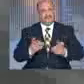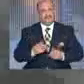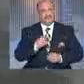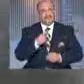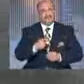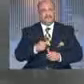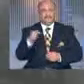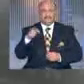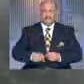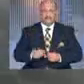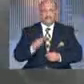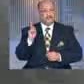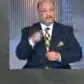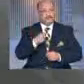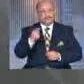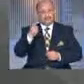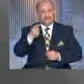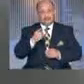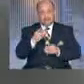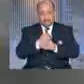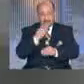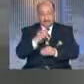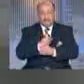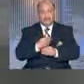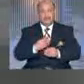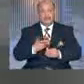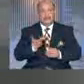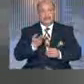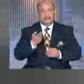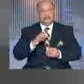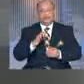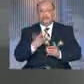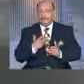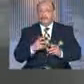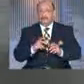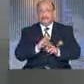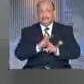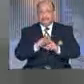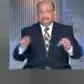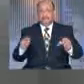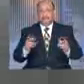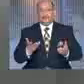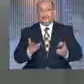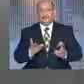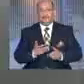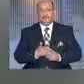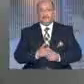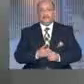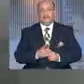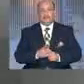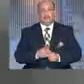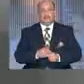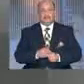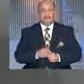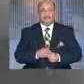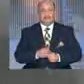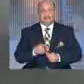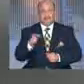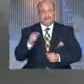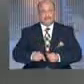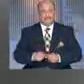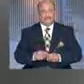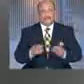نظيف. التمتع ببيئة سليمة ومتوازنة باعتبارها جزءا من الحقوق التضامنية التي